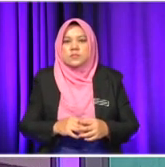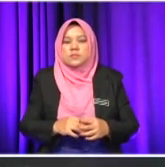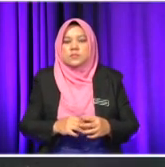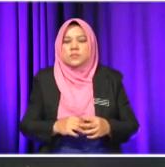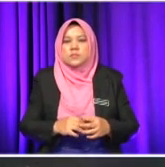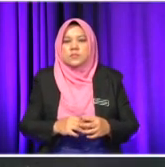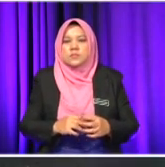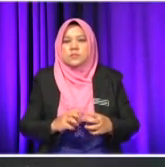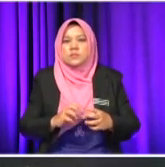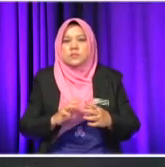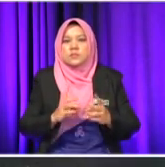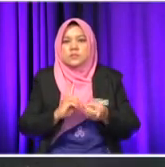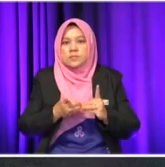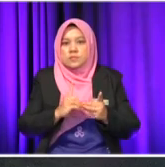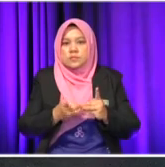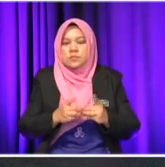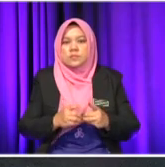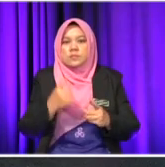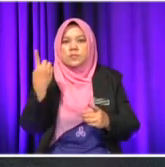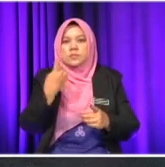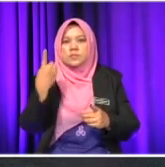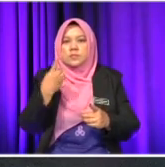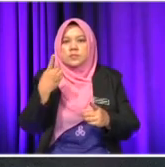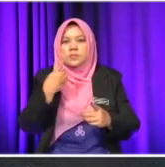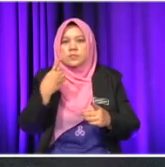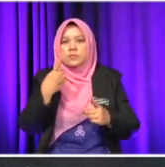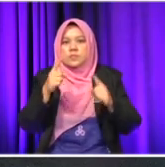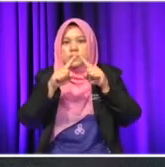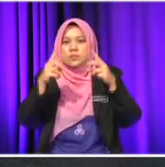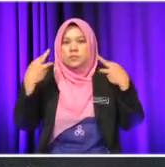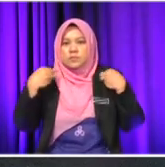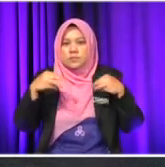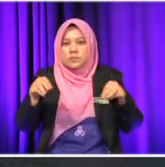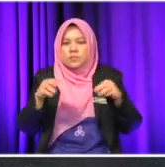ini yang selalunya kalau saya pergi pasar raya